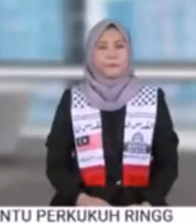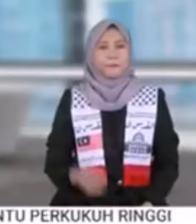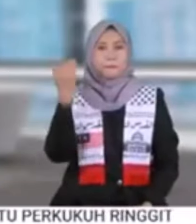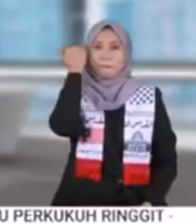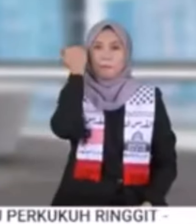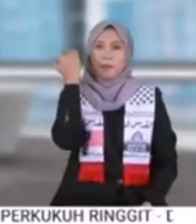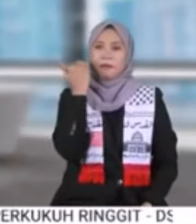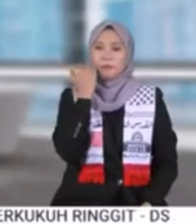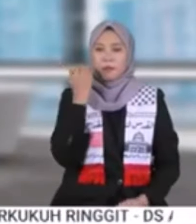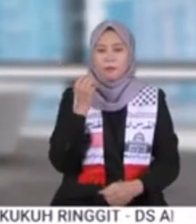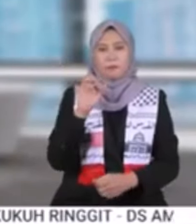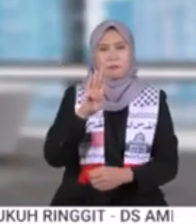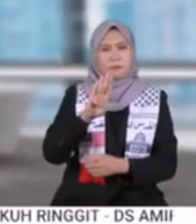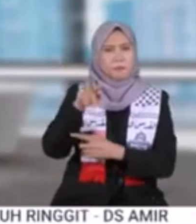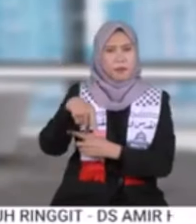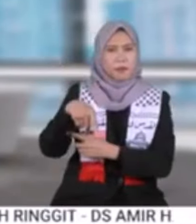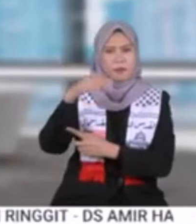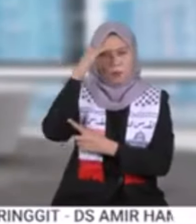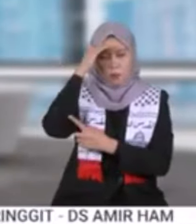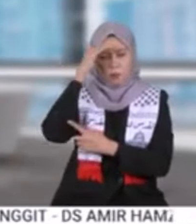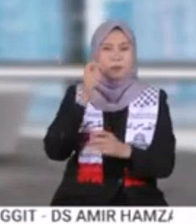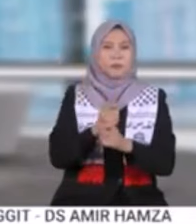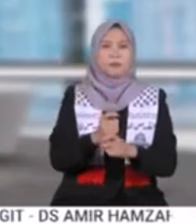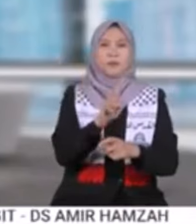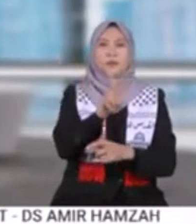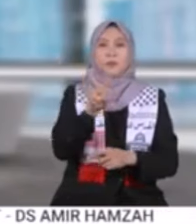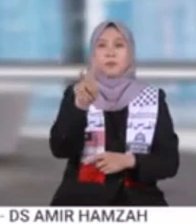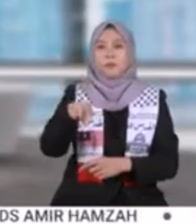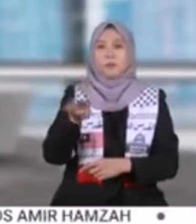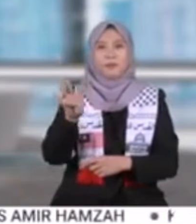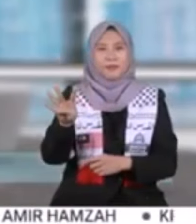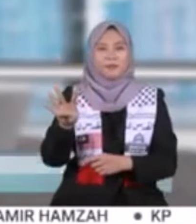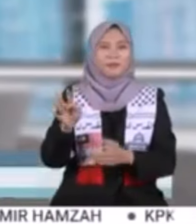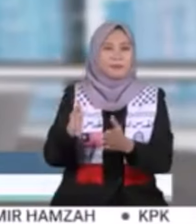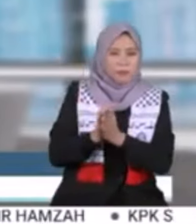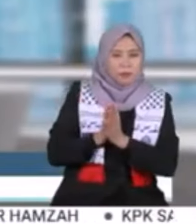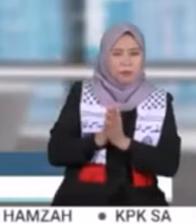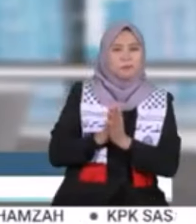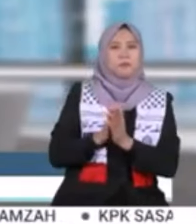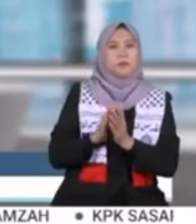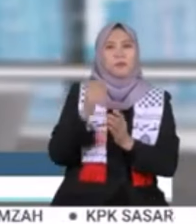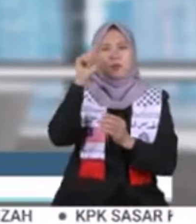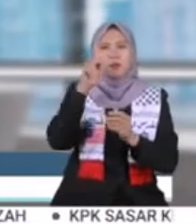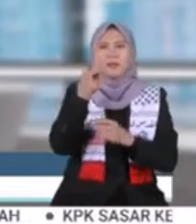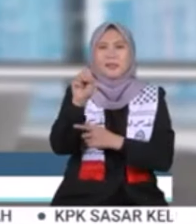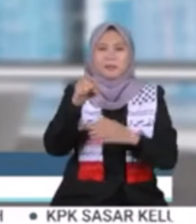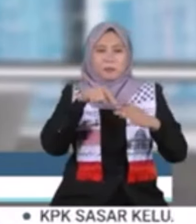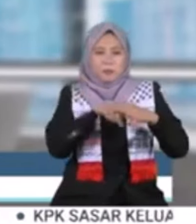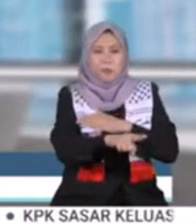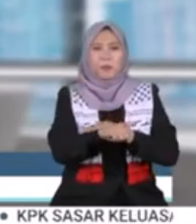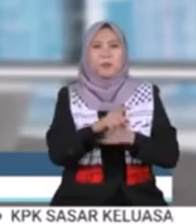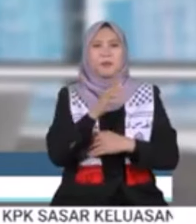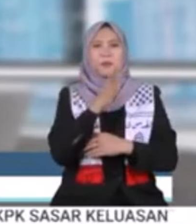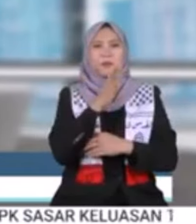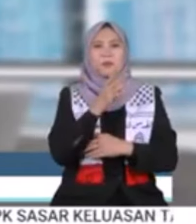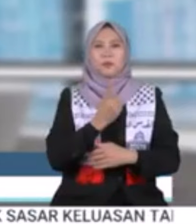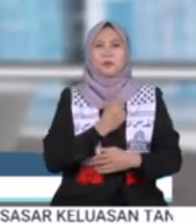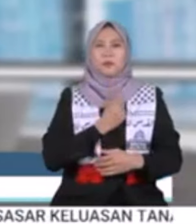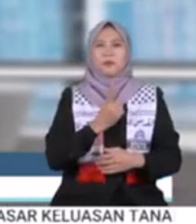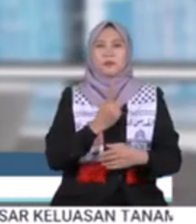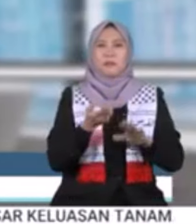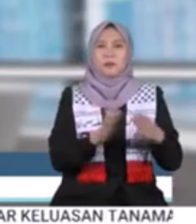Mahkamah Magistrate Batu Pahat menetapkan 22 April bagi mendengar permohonan izin memindahkan kes pembunuhan ibu tunggal Mila Sharmila